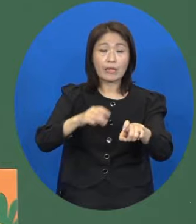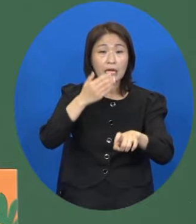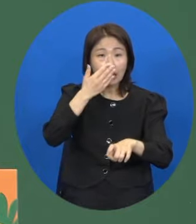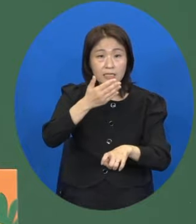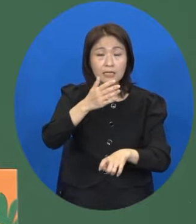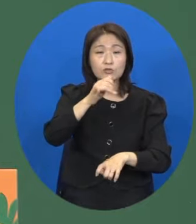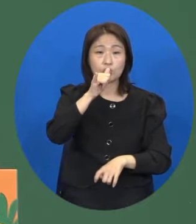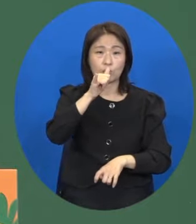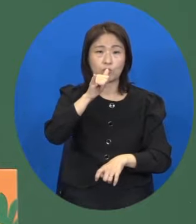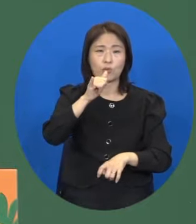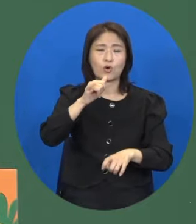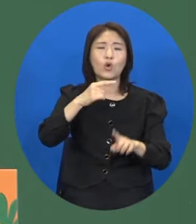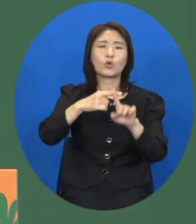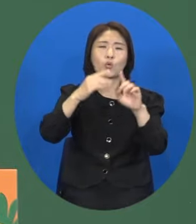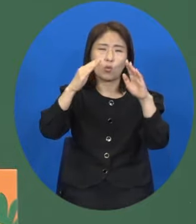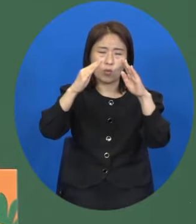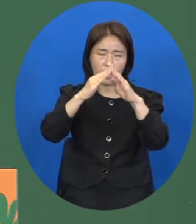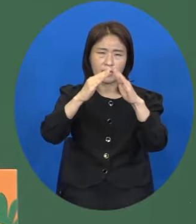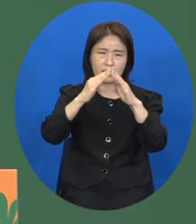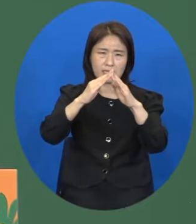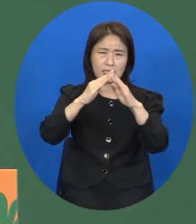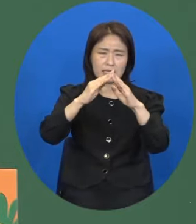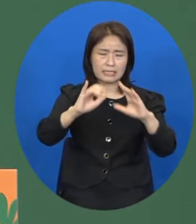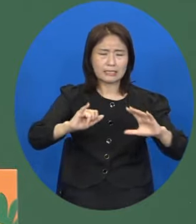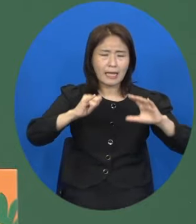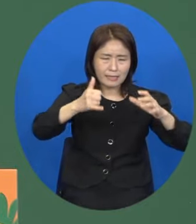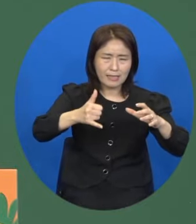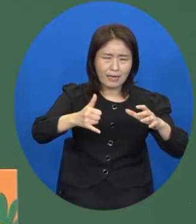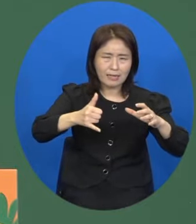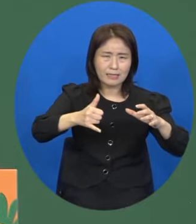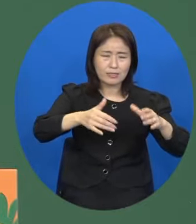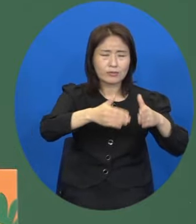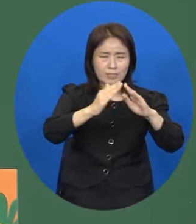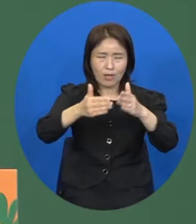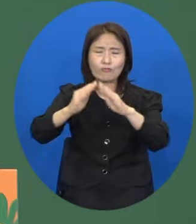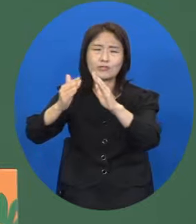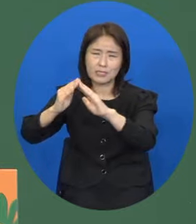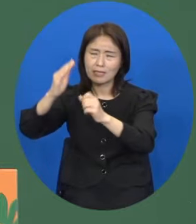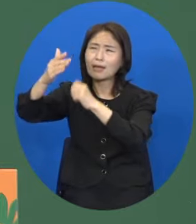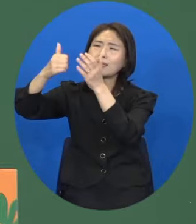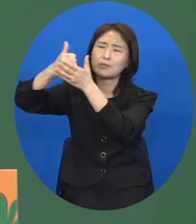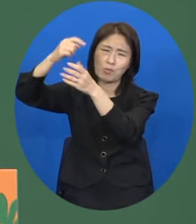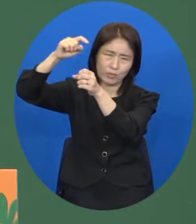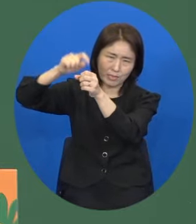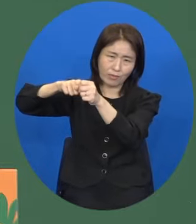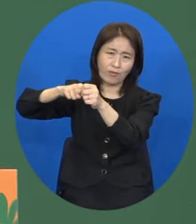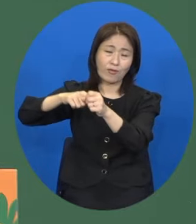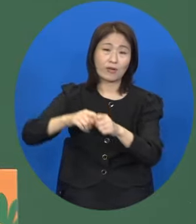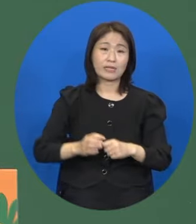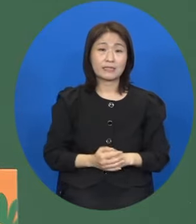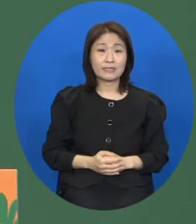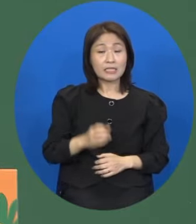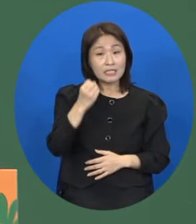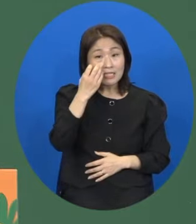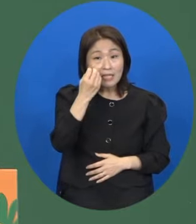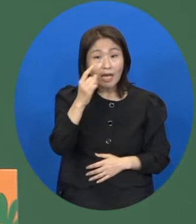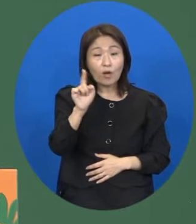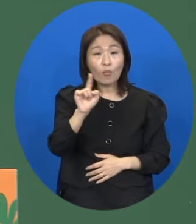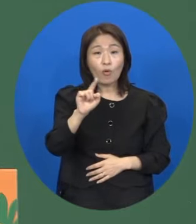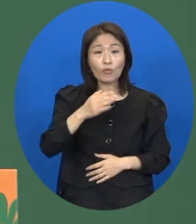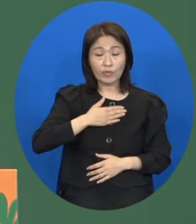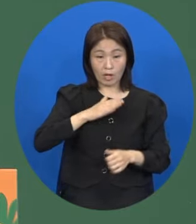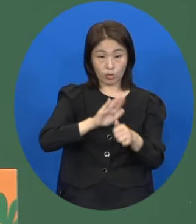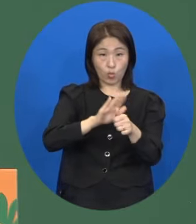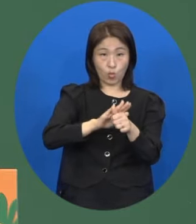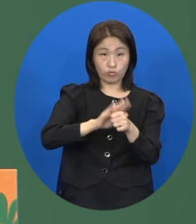교회를 세우신 겁니다. 여러분 참 신기합니다. 내가 도와줄 때 내가 더 성숙하고